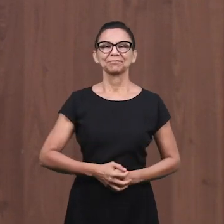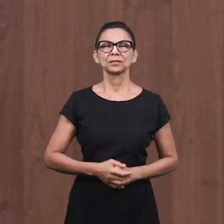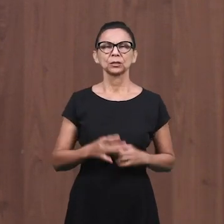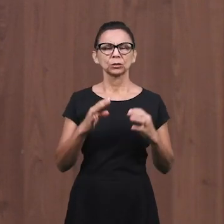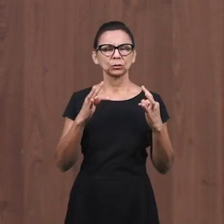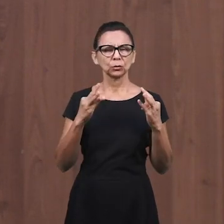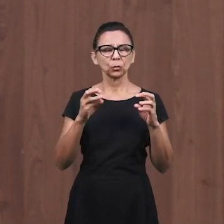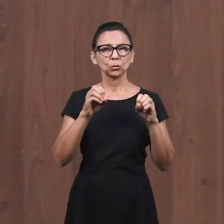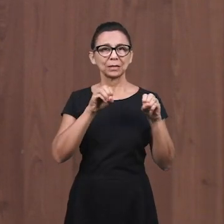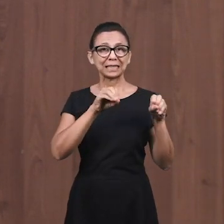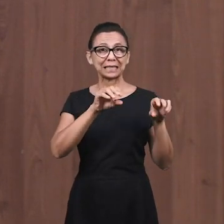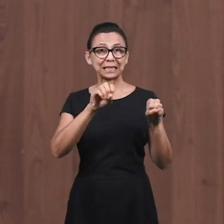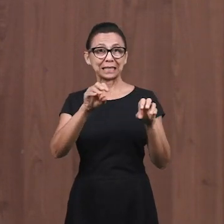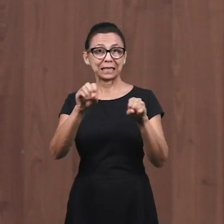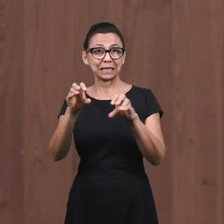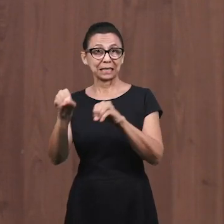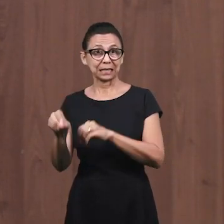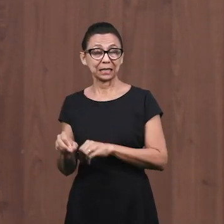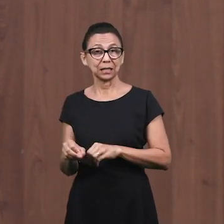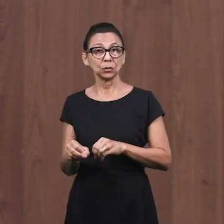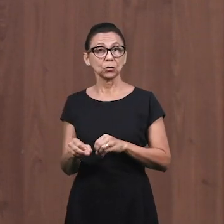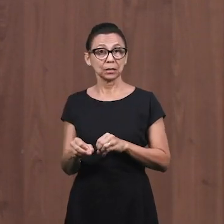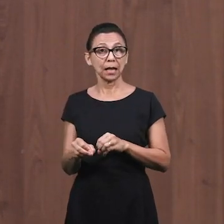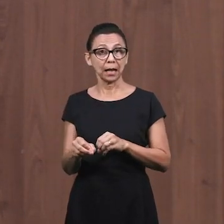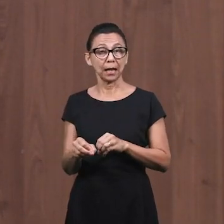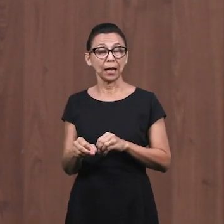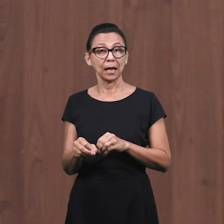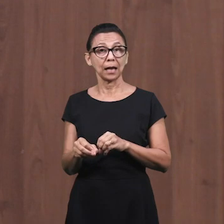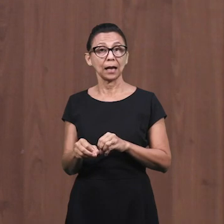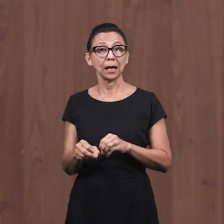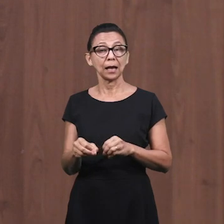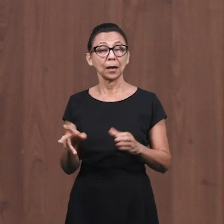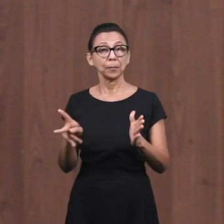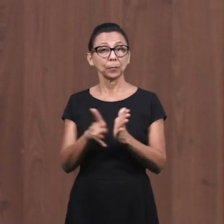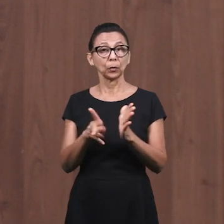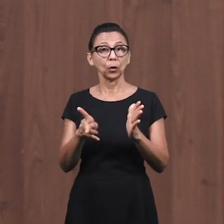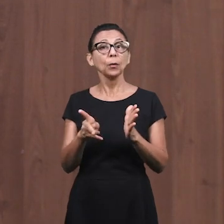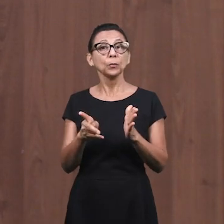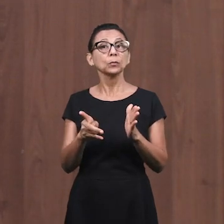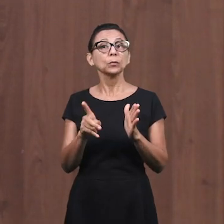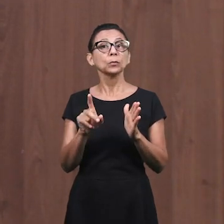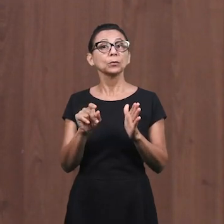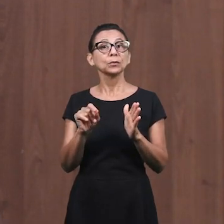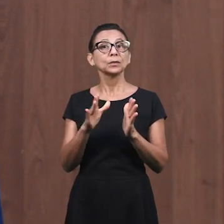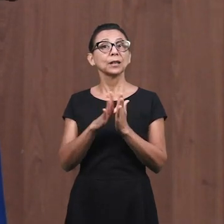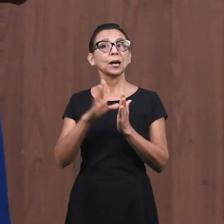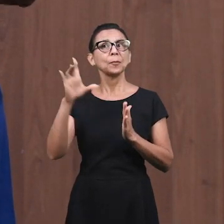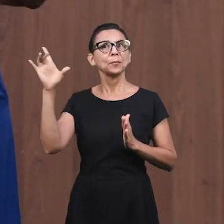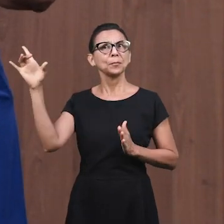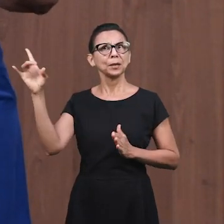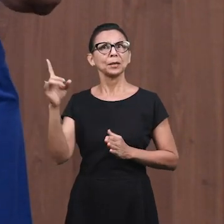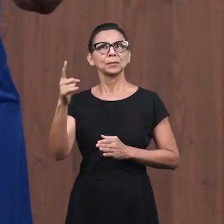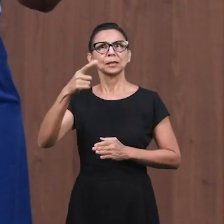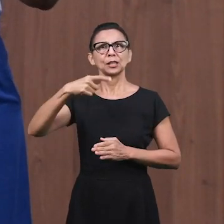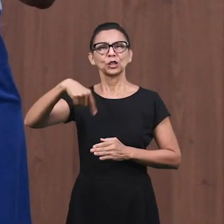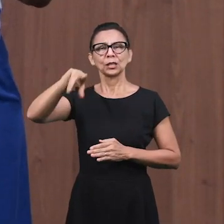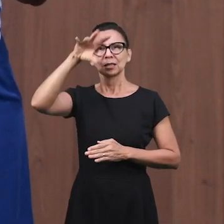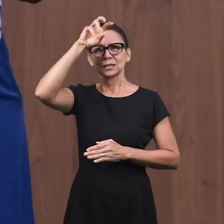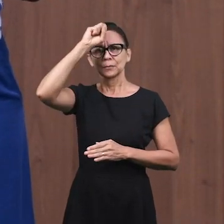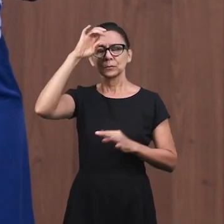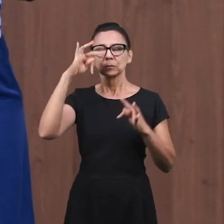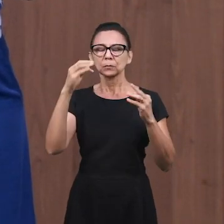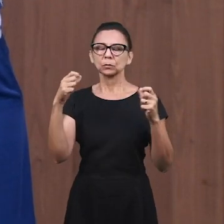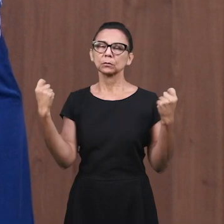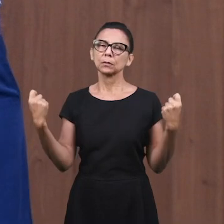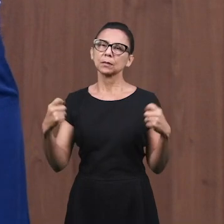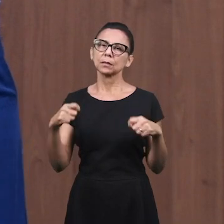les enseignements qui sont transmis viennent de la Bible, la parole de Dieu. À travers elle, nous apprenons tout ce qui